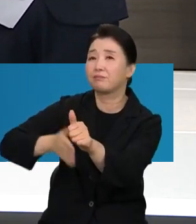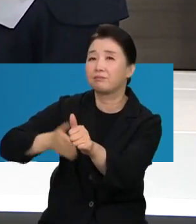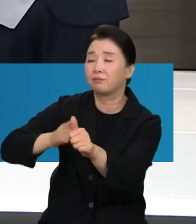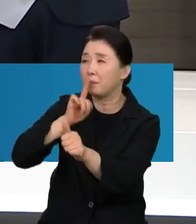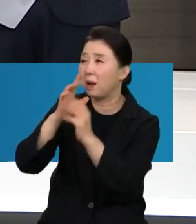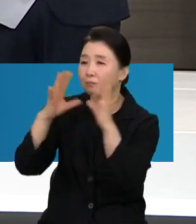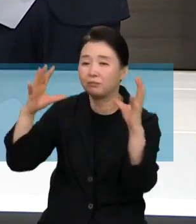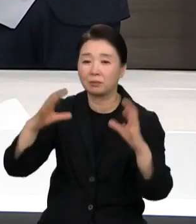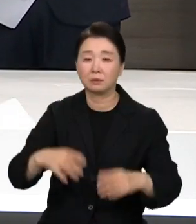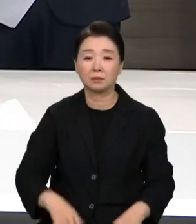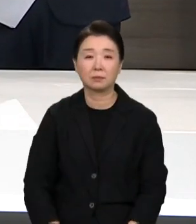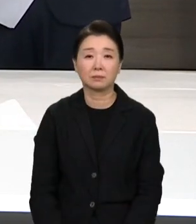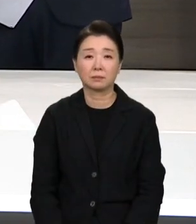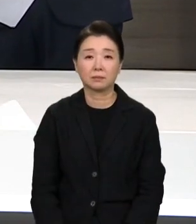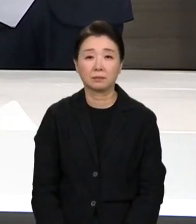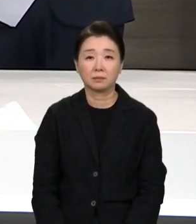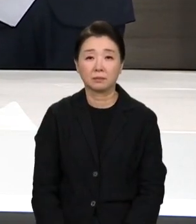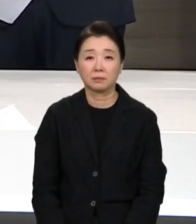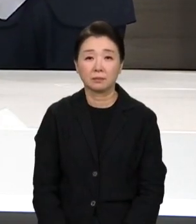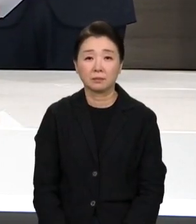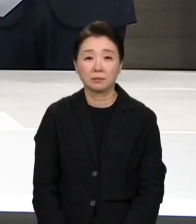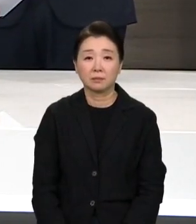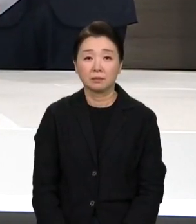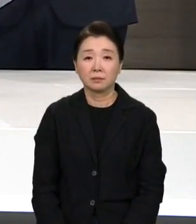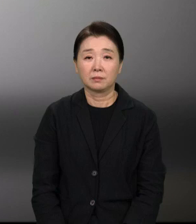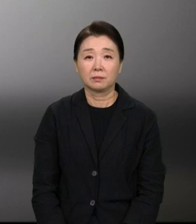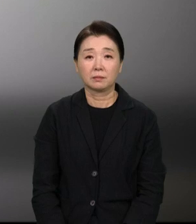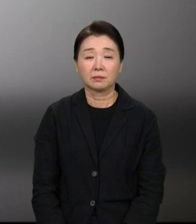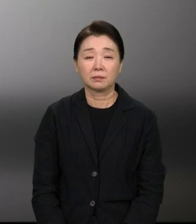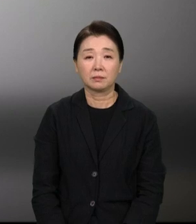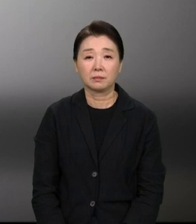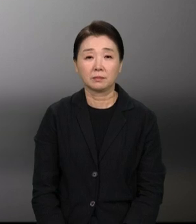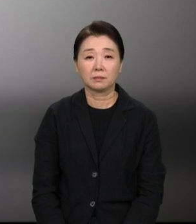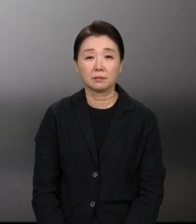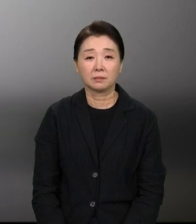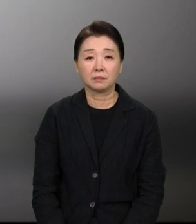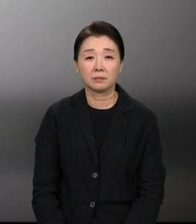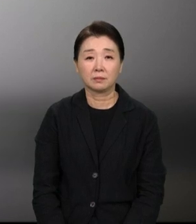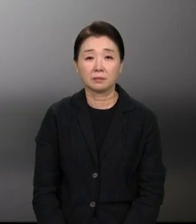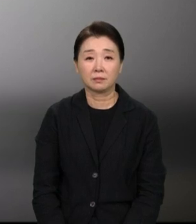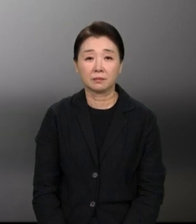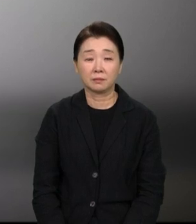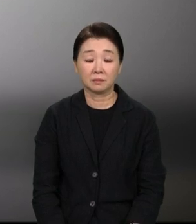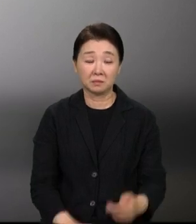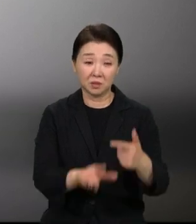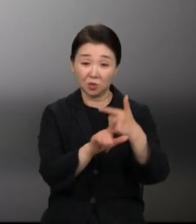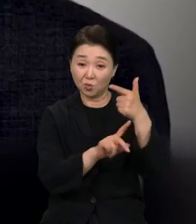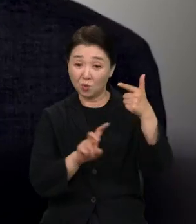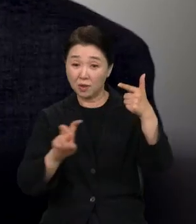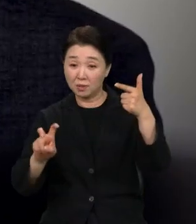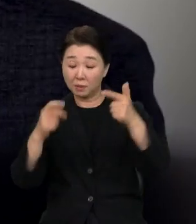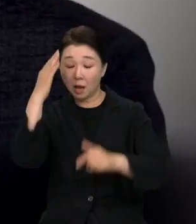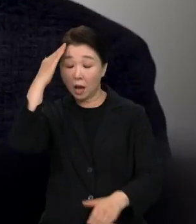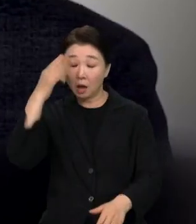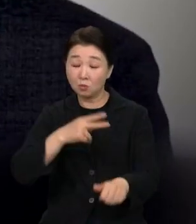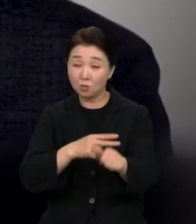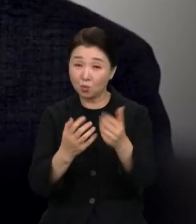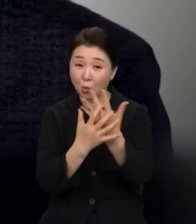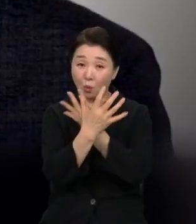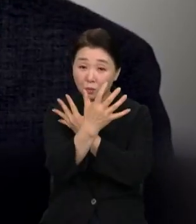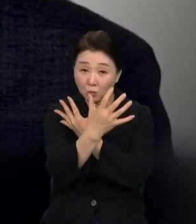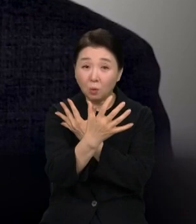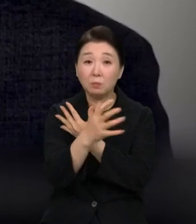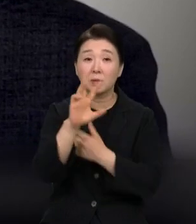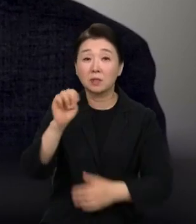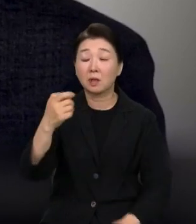논란이 일고 있습니다 이희령 기자가 보도합니다 지난 20일 한국교총 39대 회장에